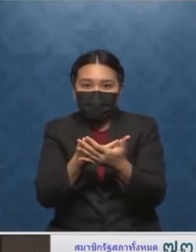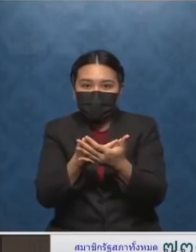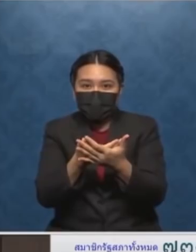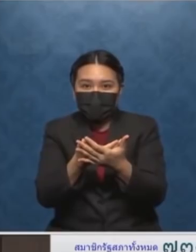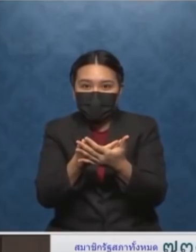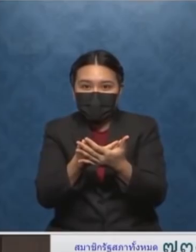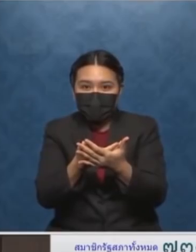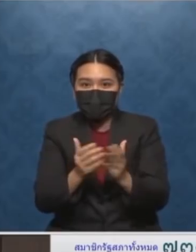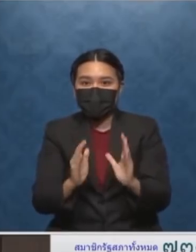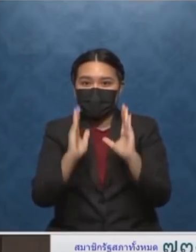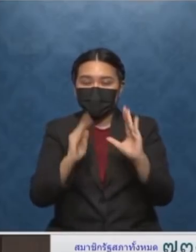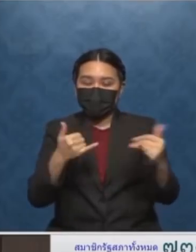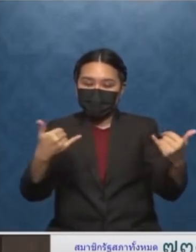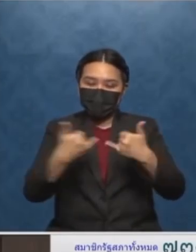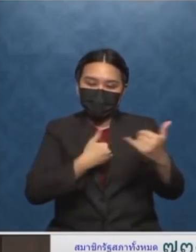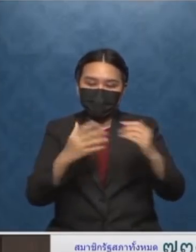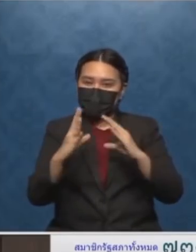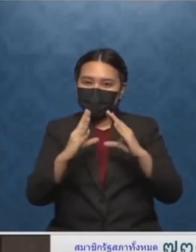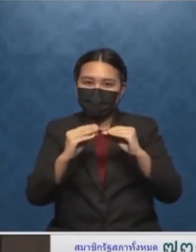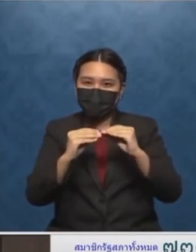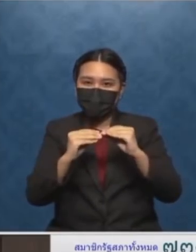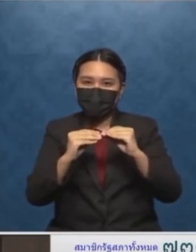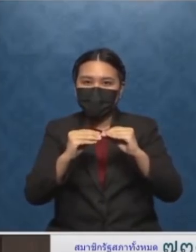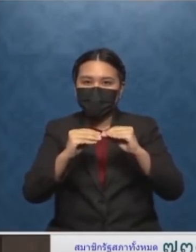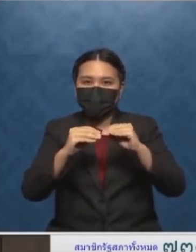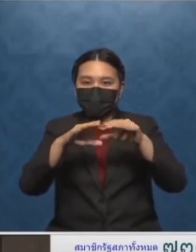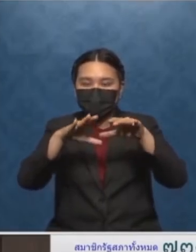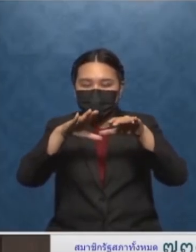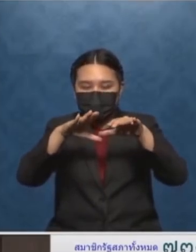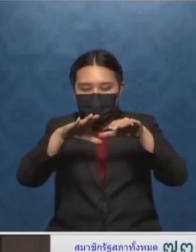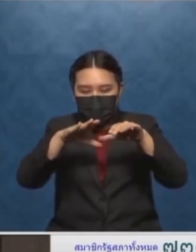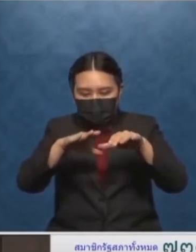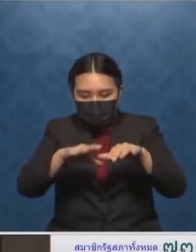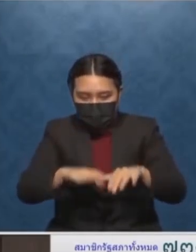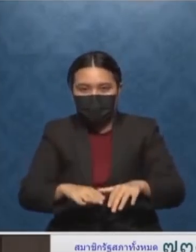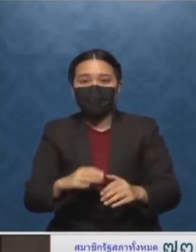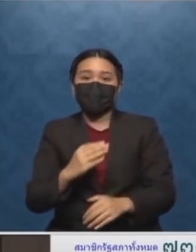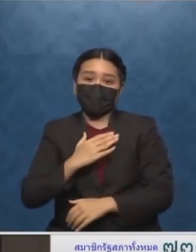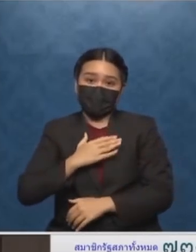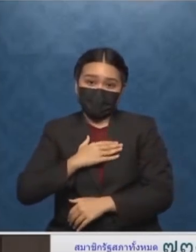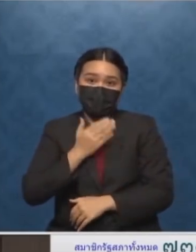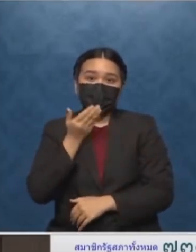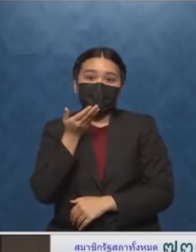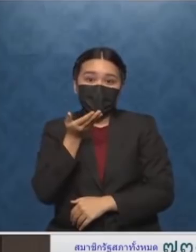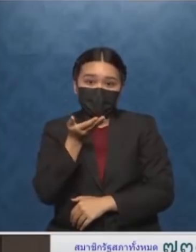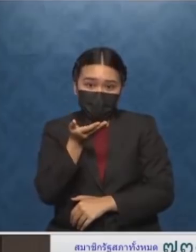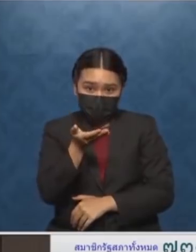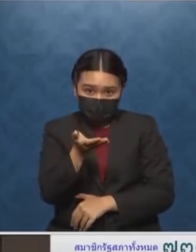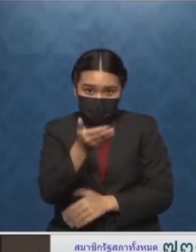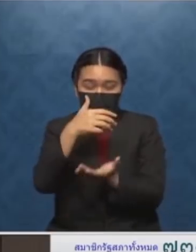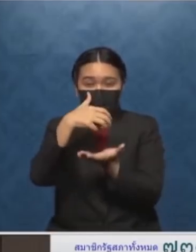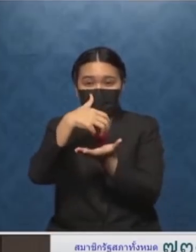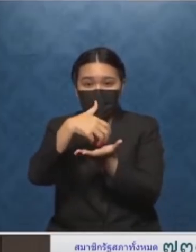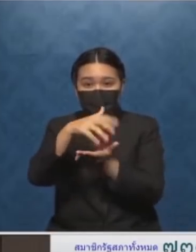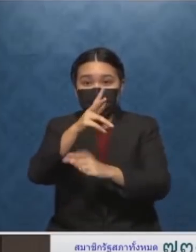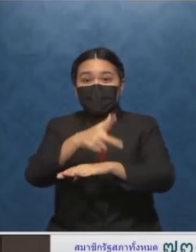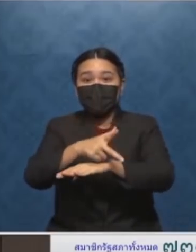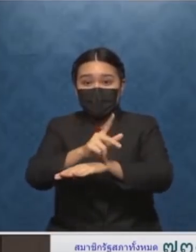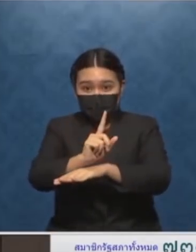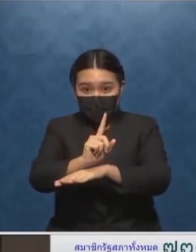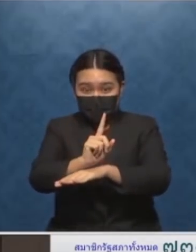องค์ประชุมก็หดหายไปไงนะครับงั้นนี่ผมขออนุญาตกับเรียนท่านประธานด้วยความเคารพน